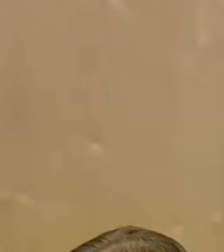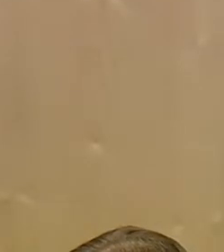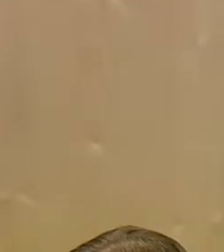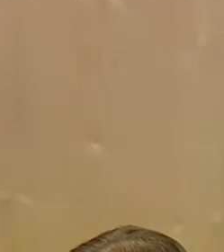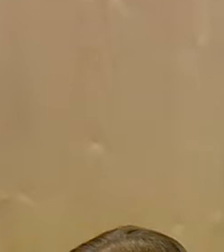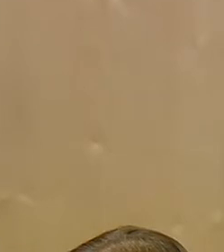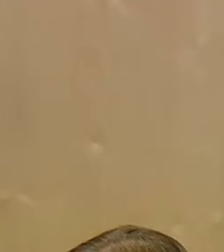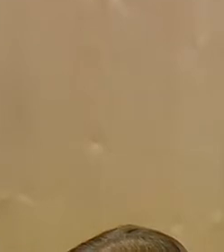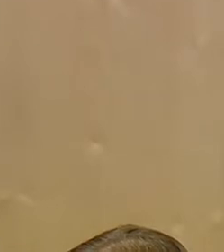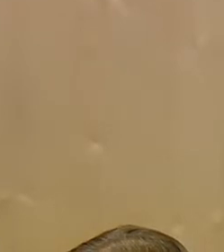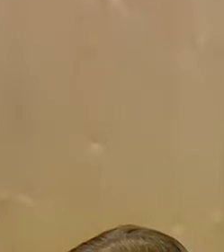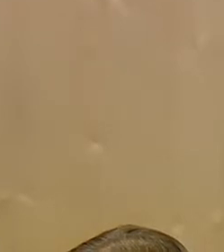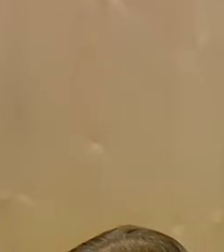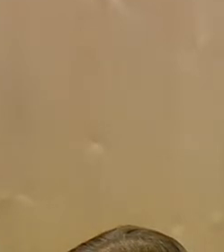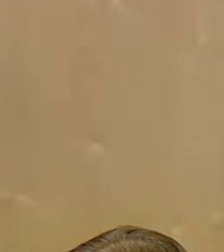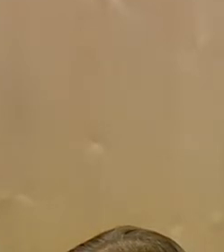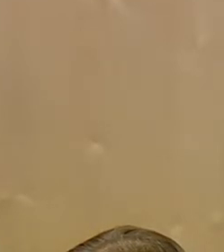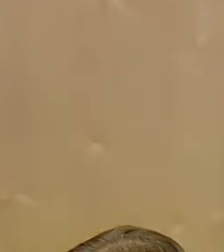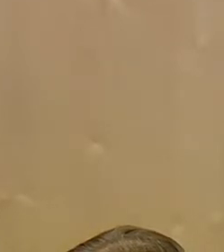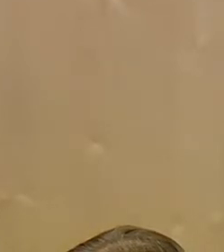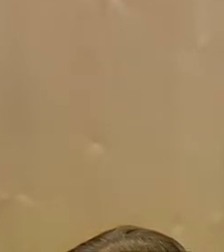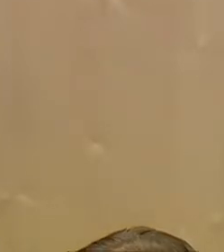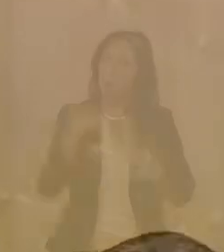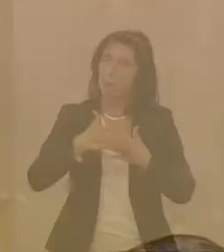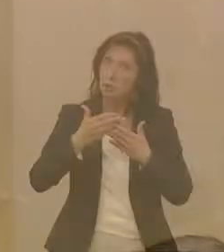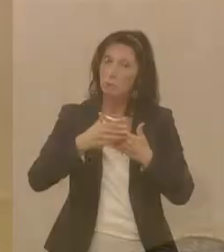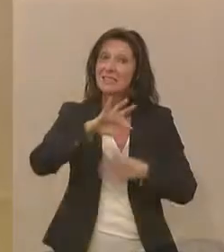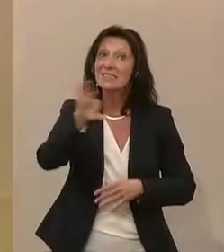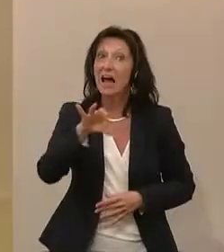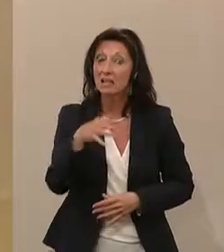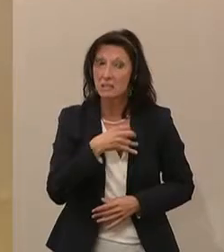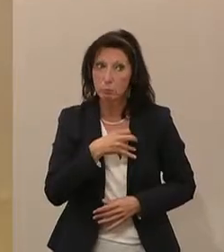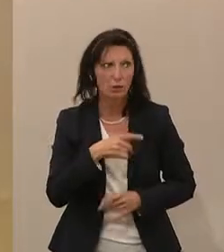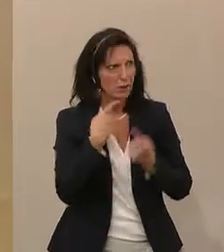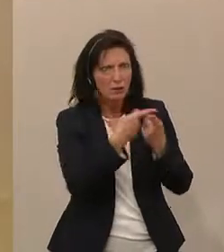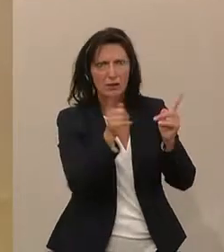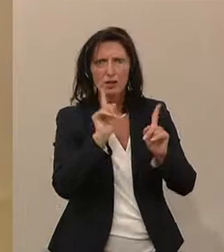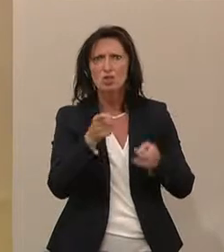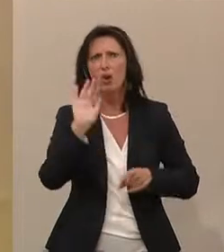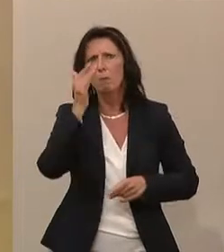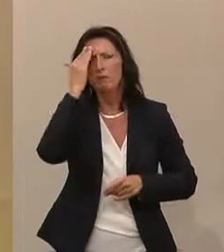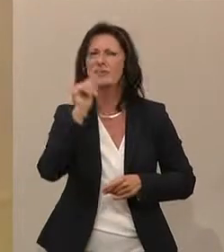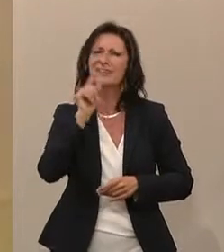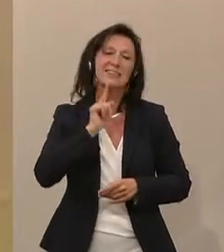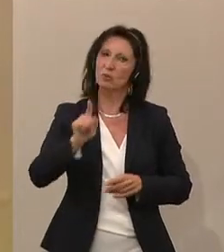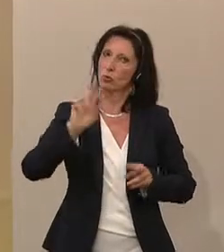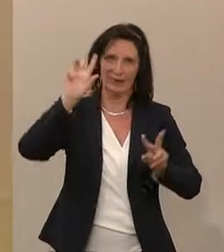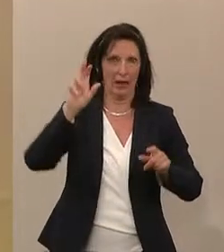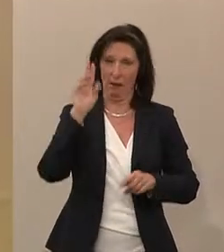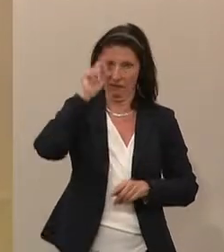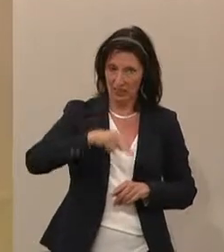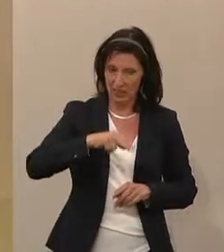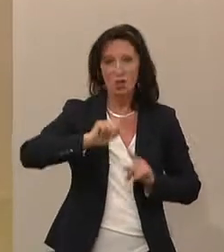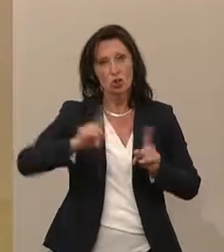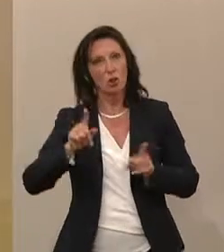62,42%. Das ist nicht Wien, das ist Salzburg. Nur um Ihnen die Problematik bewusst zu machen, dass das nicht nur Wien trifft, sondern auf ganz Österreich